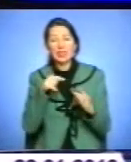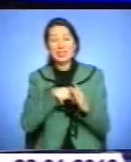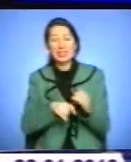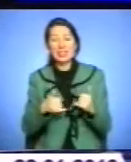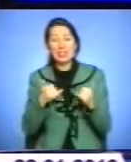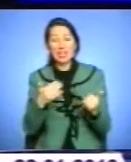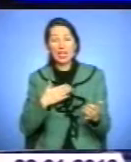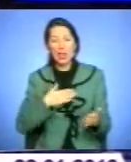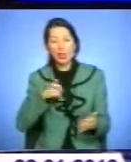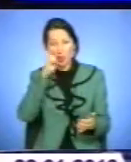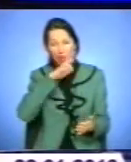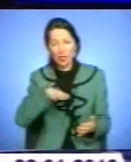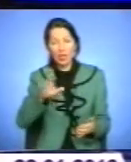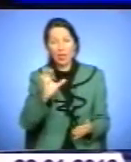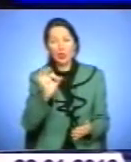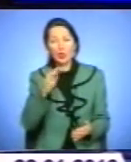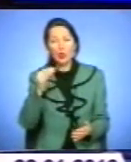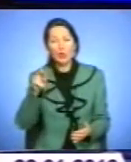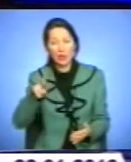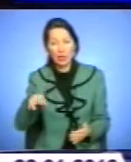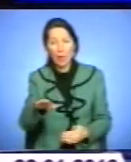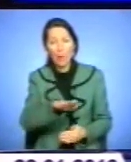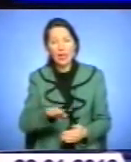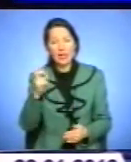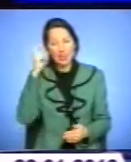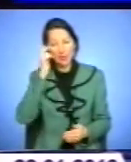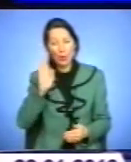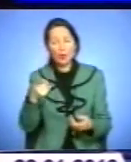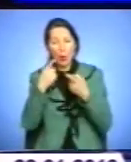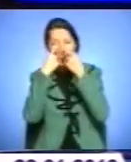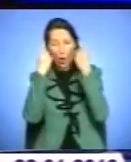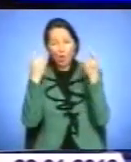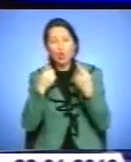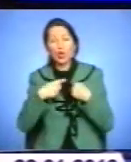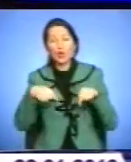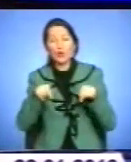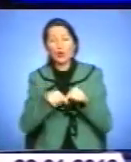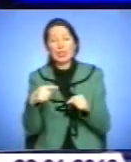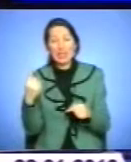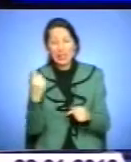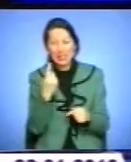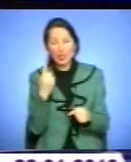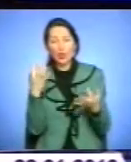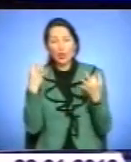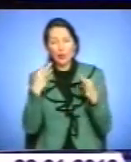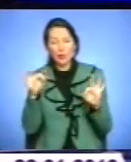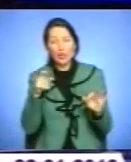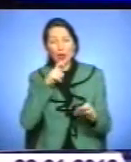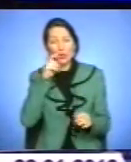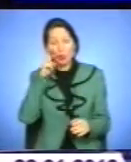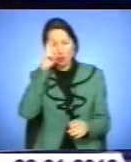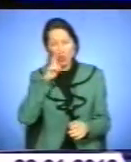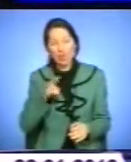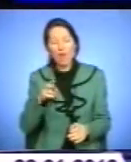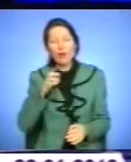адже на Софіївському майдані Києва було проголошено створення єдиної суверенної української держави. Мрії задля